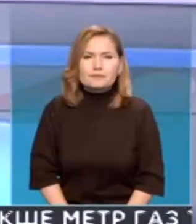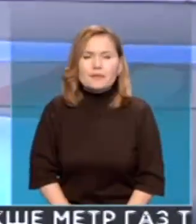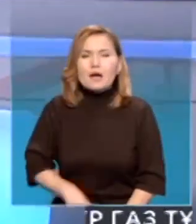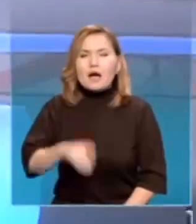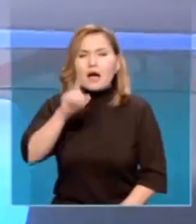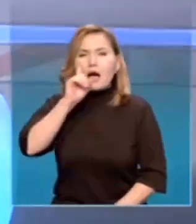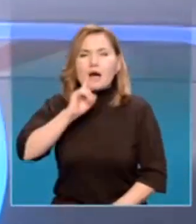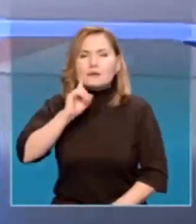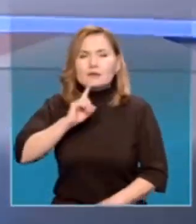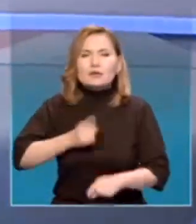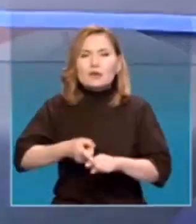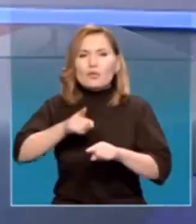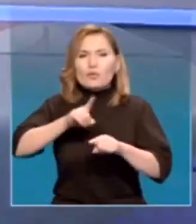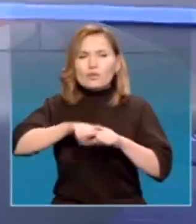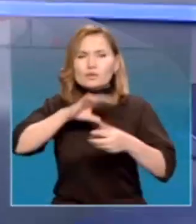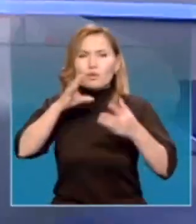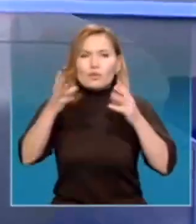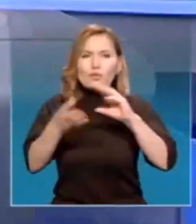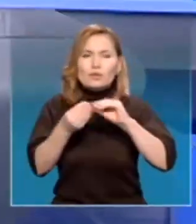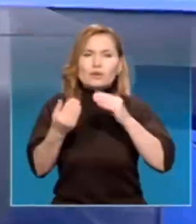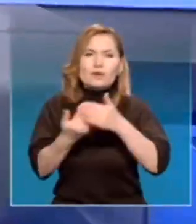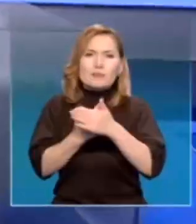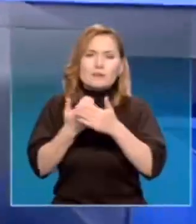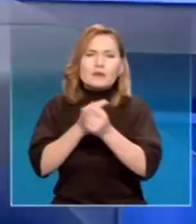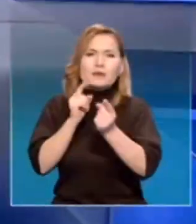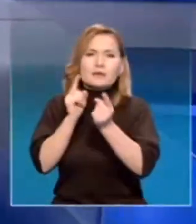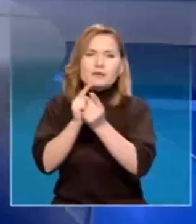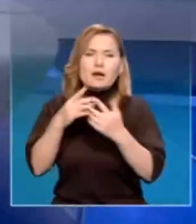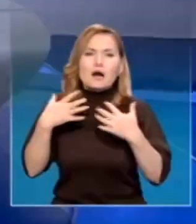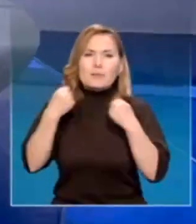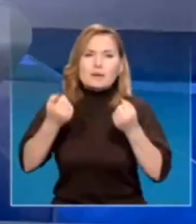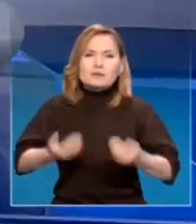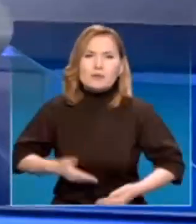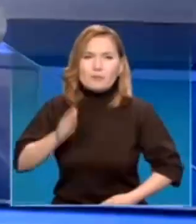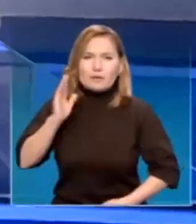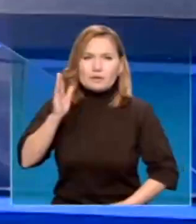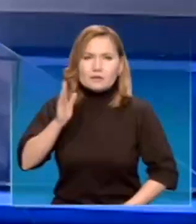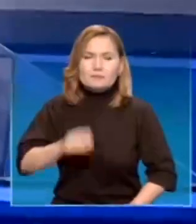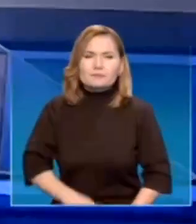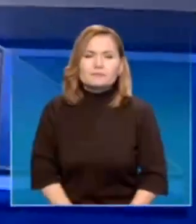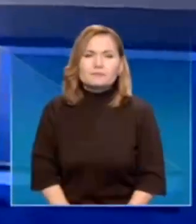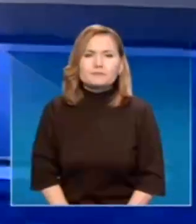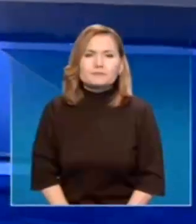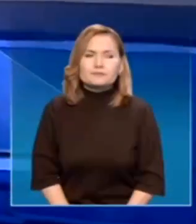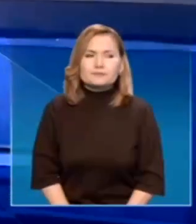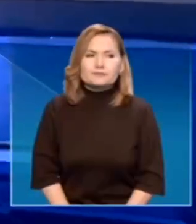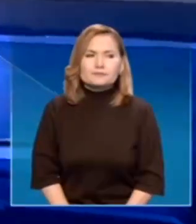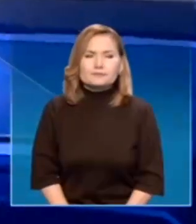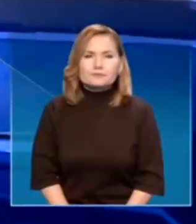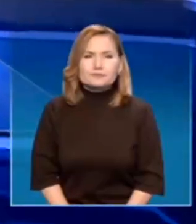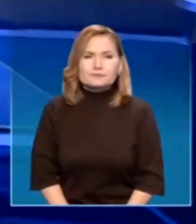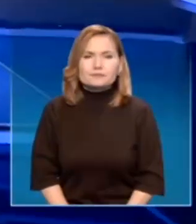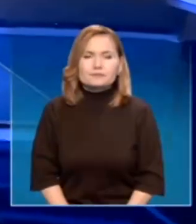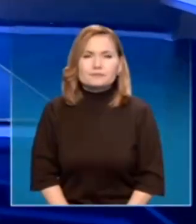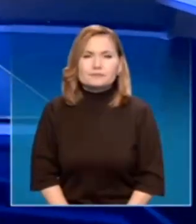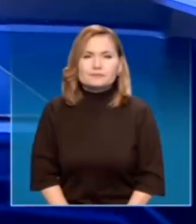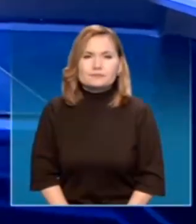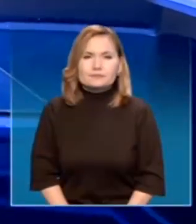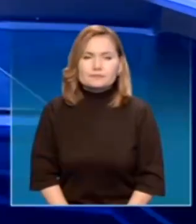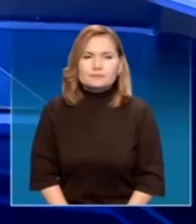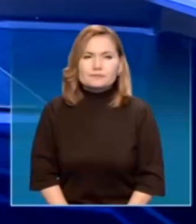Қадірлі көрермен, бүгінгі айтарымыз осы. Ақпаратты сондай-ақ Telegram арнамыздан оқи жүріңіздер. Келесі эфирде жүздескенше аман сау болыңыздар.